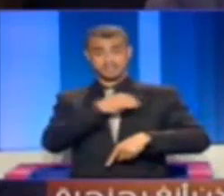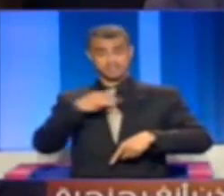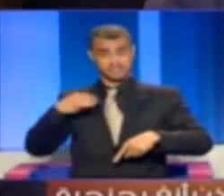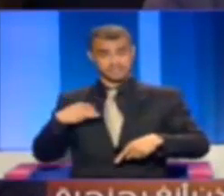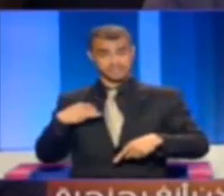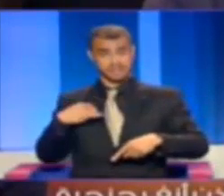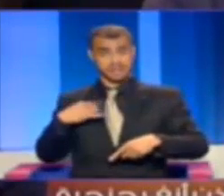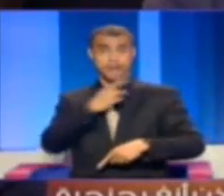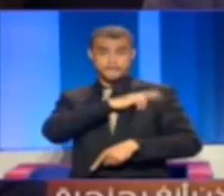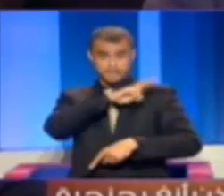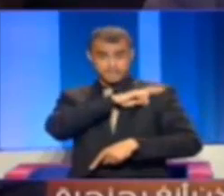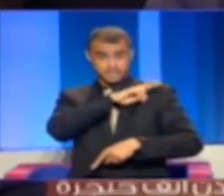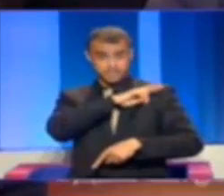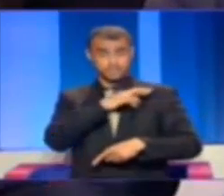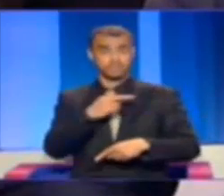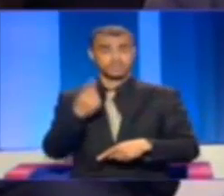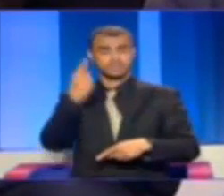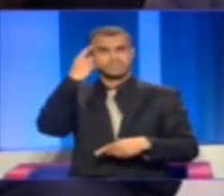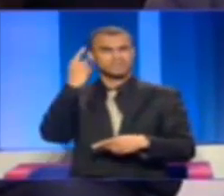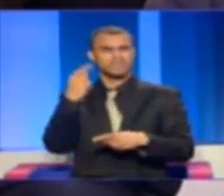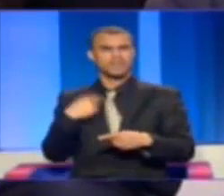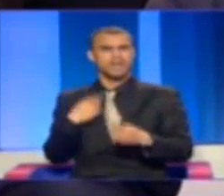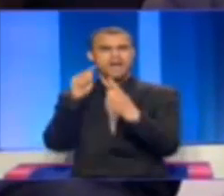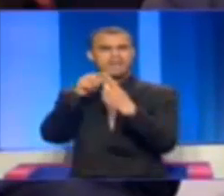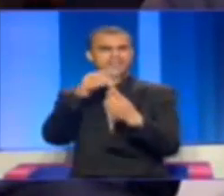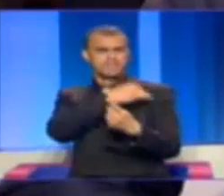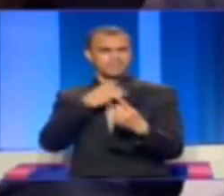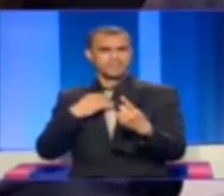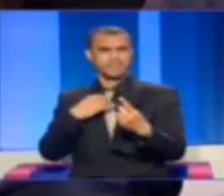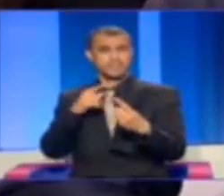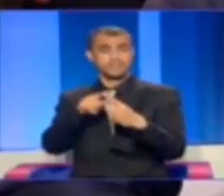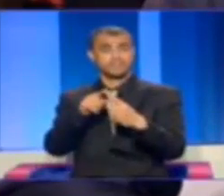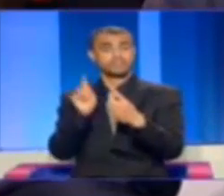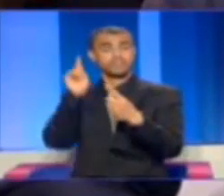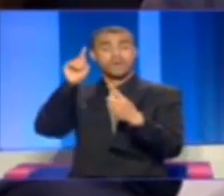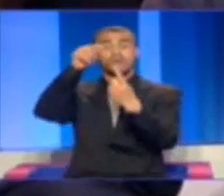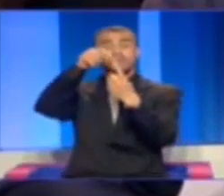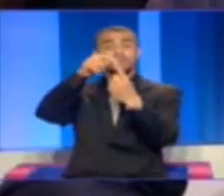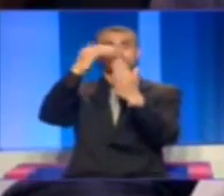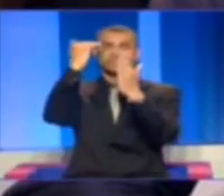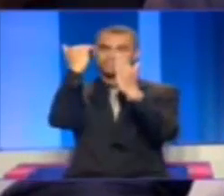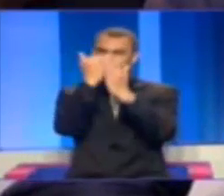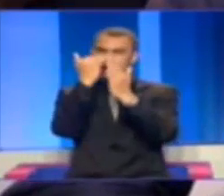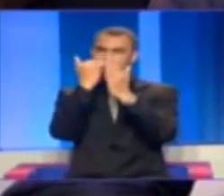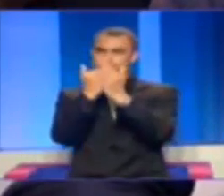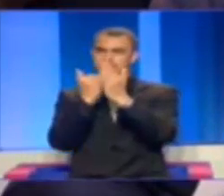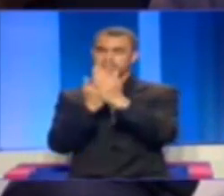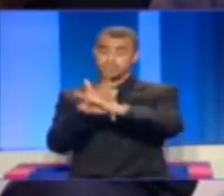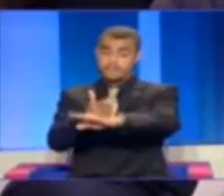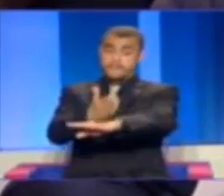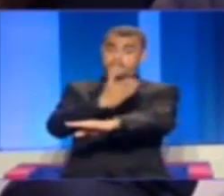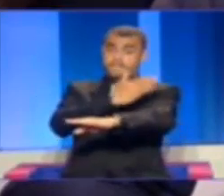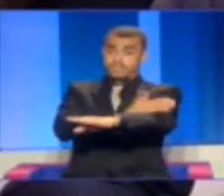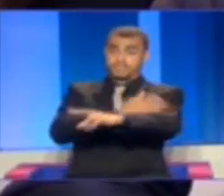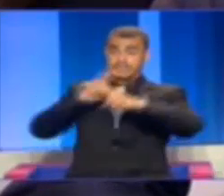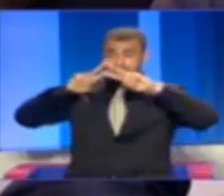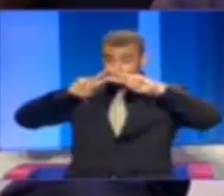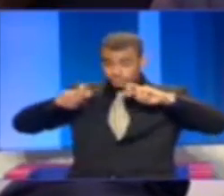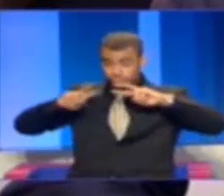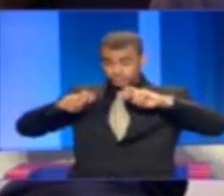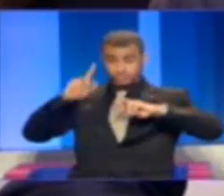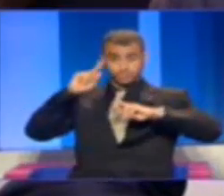الصحة ما نسعى له كأطباء هو برنامج وطني للكشف المبكر، للكشف المبكر عن الصمام عند